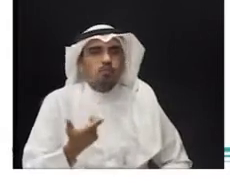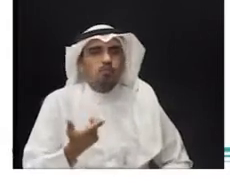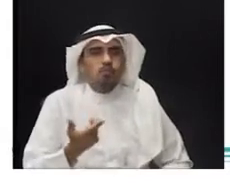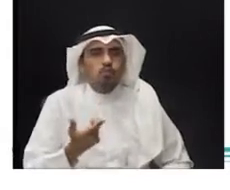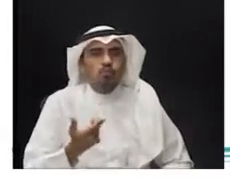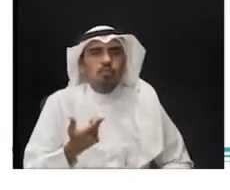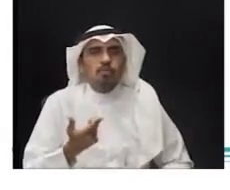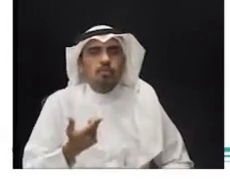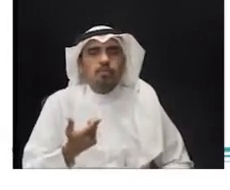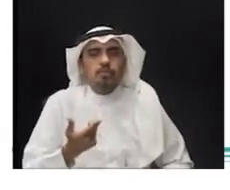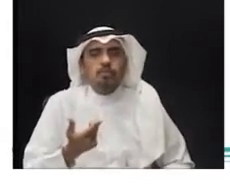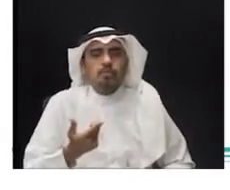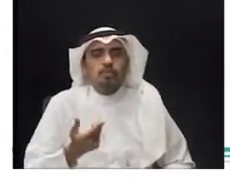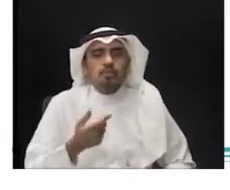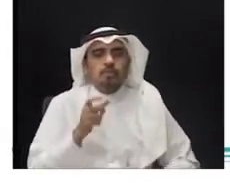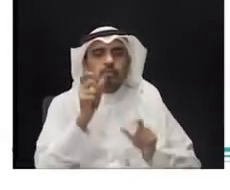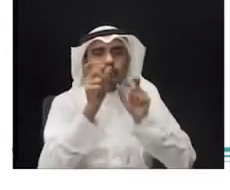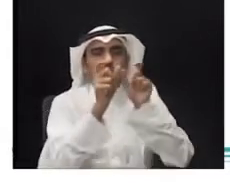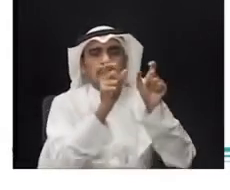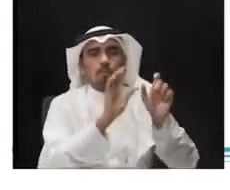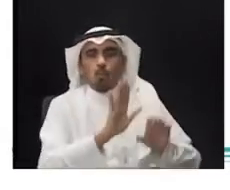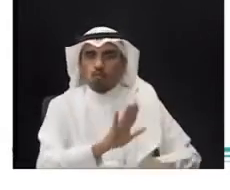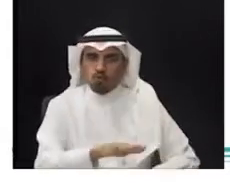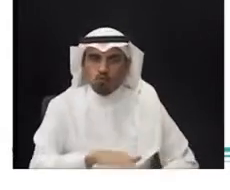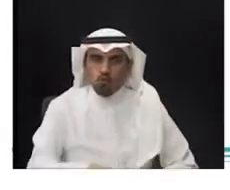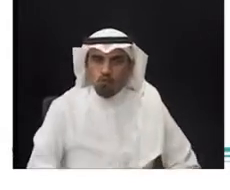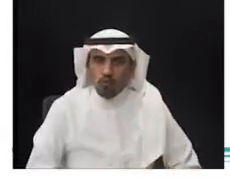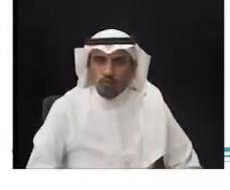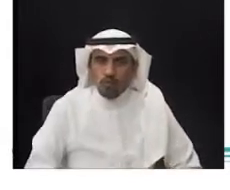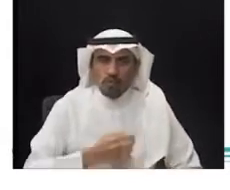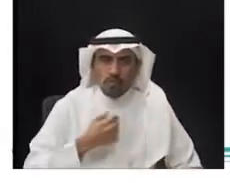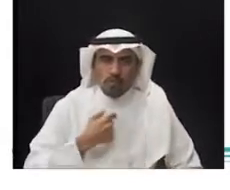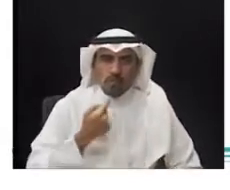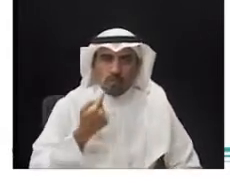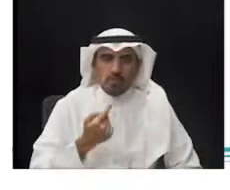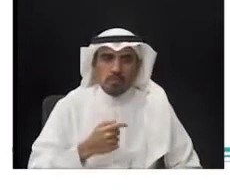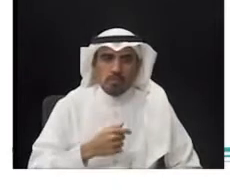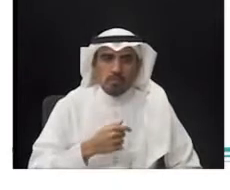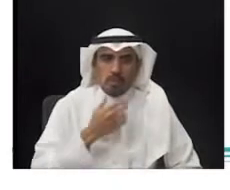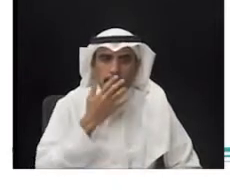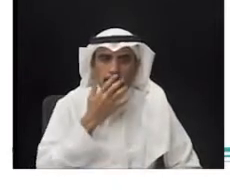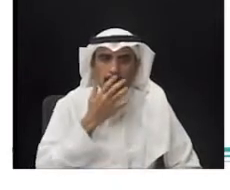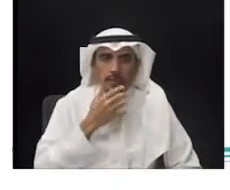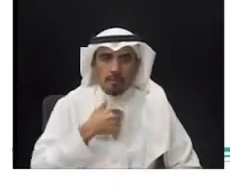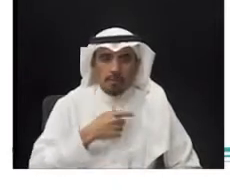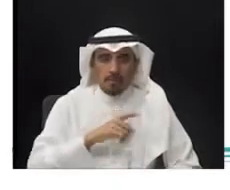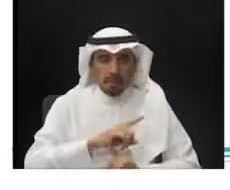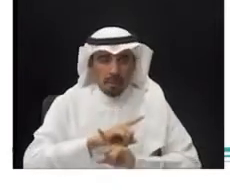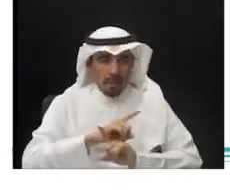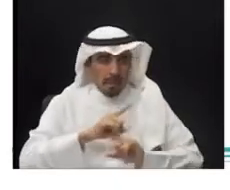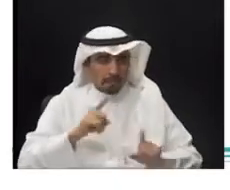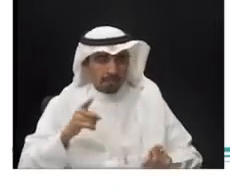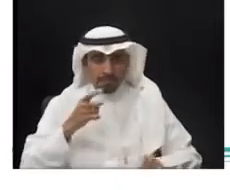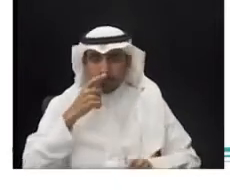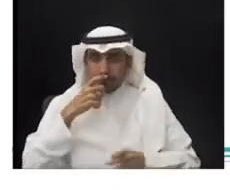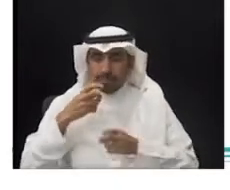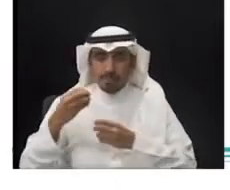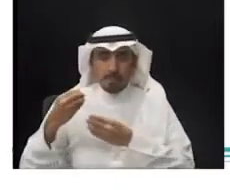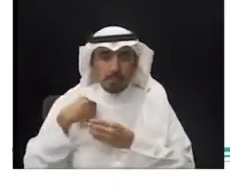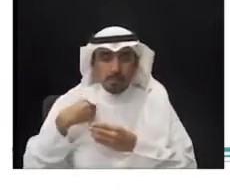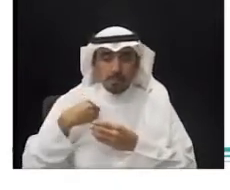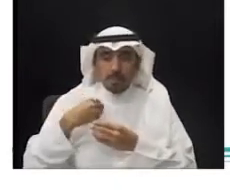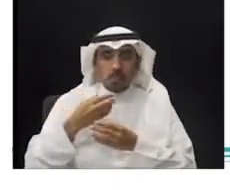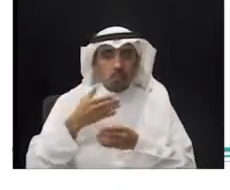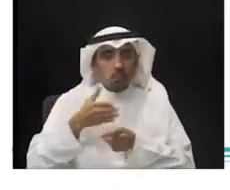اعتذار؟ سأقدم اعتذار من خلال العبارات التي أمامك. سأقدم اعتذار عند عدم التمكن من